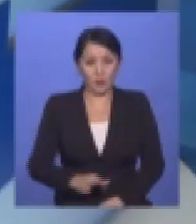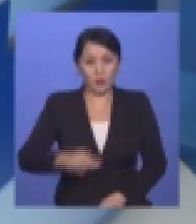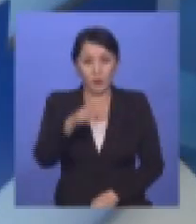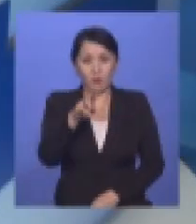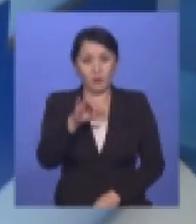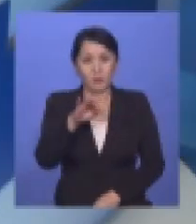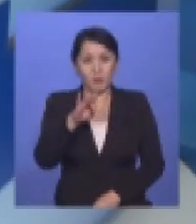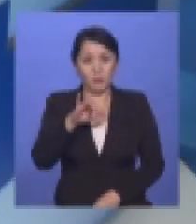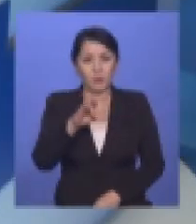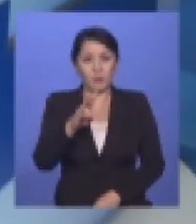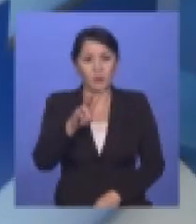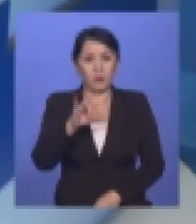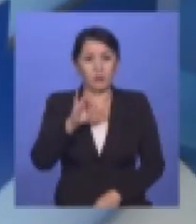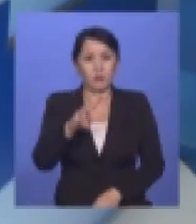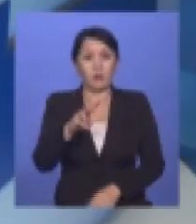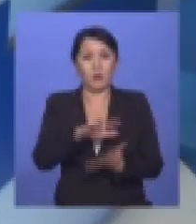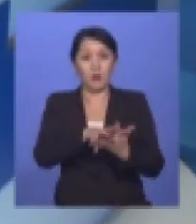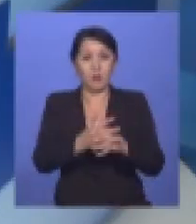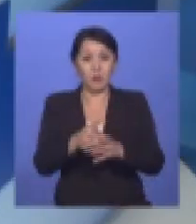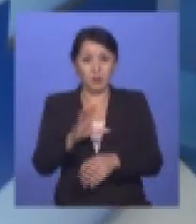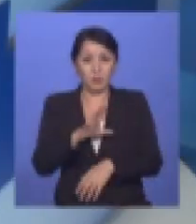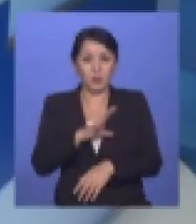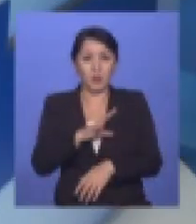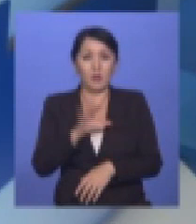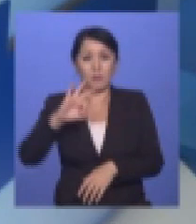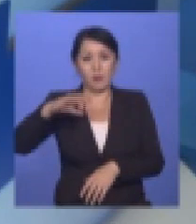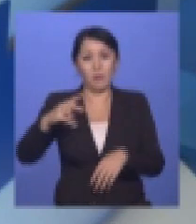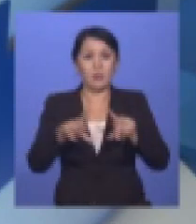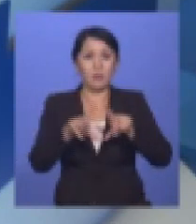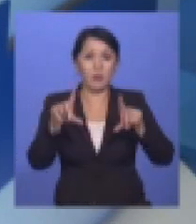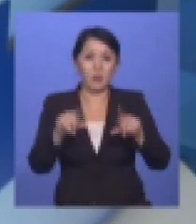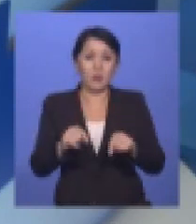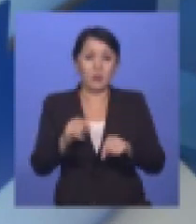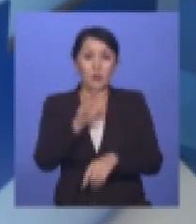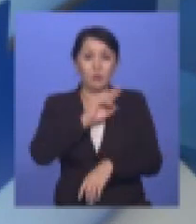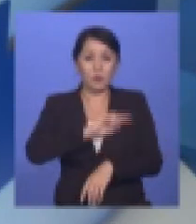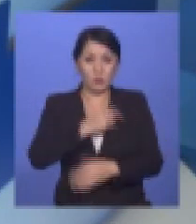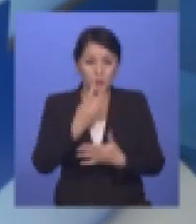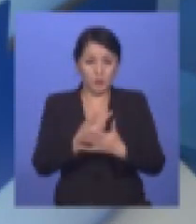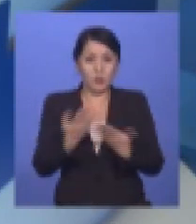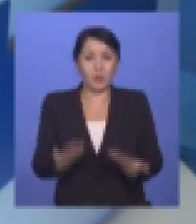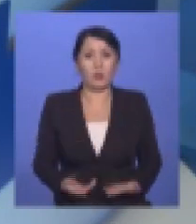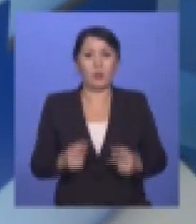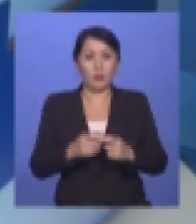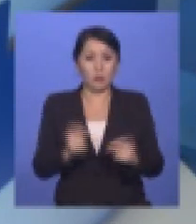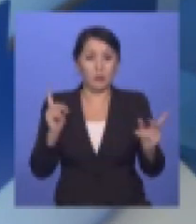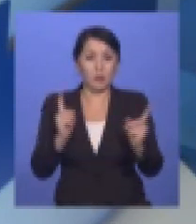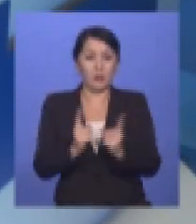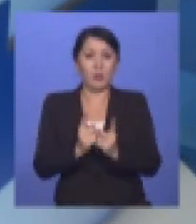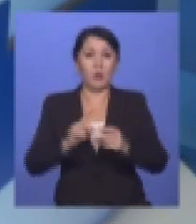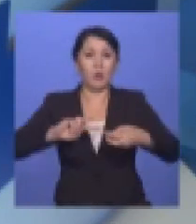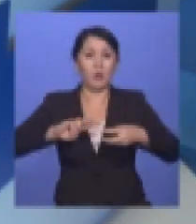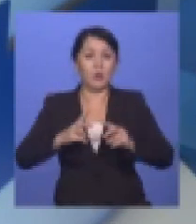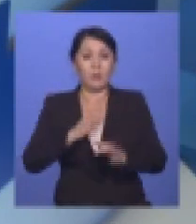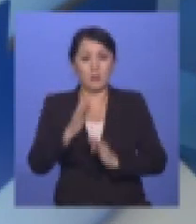Облыс әкімі Айдарбек Сапаров Есіл ауданының Волошинка елді мекенінде болды. Әлеуметтік маңызы бар нысандардың жұмысын көріп, жергілікті тұрғындармен